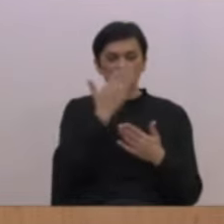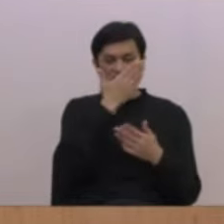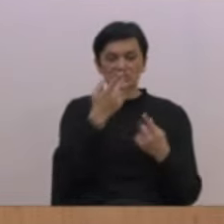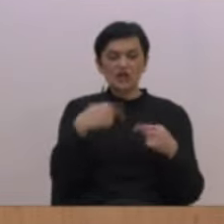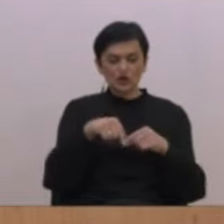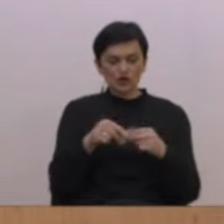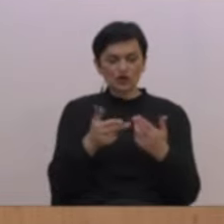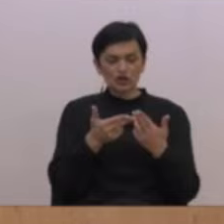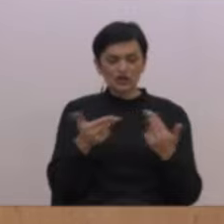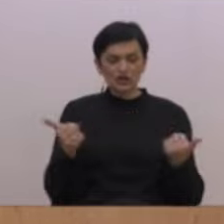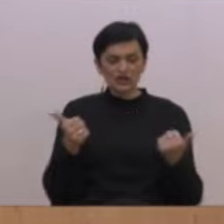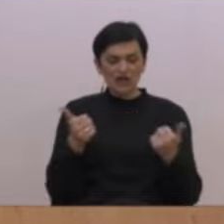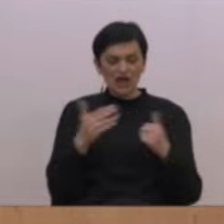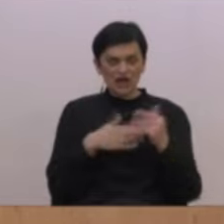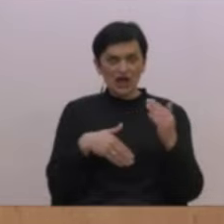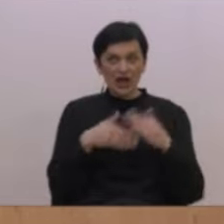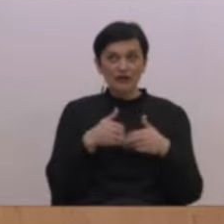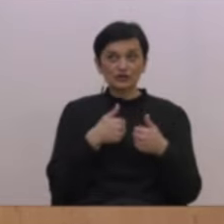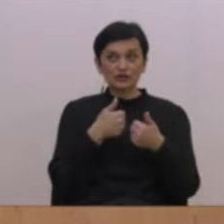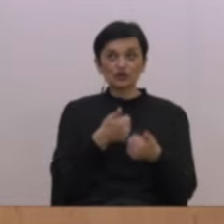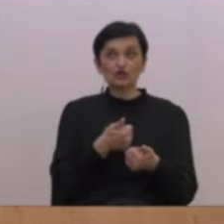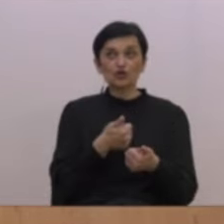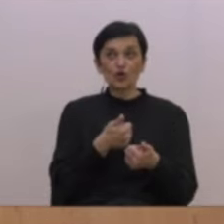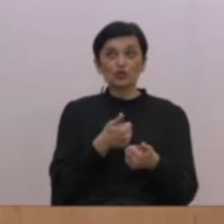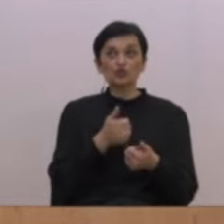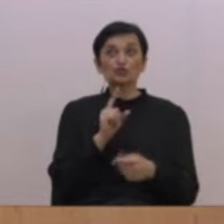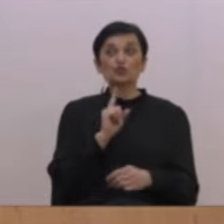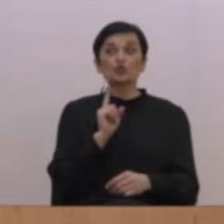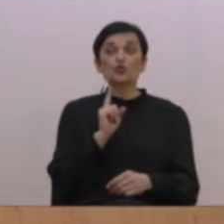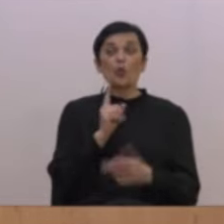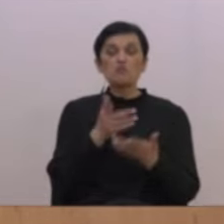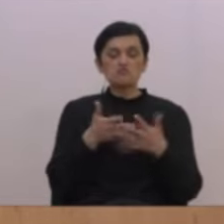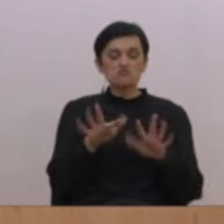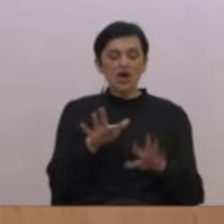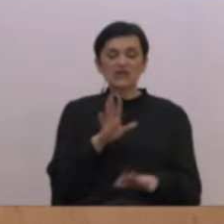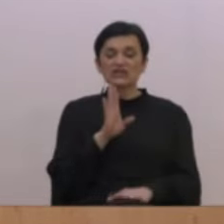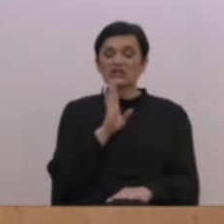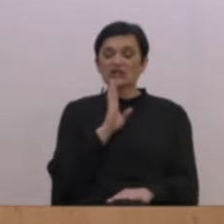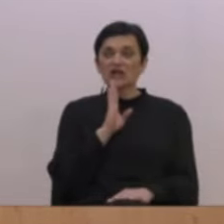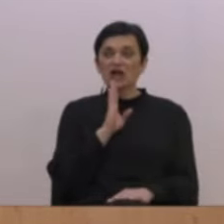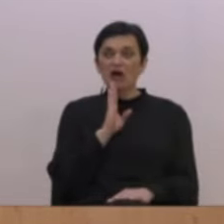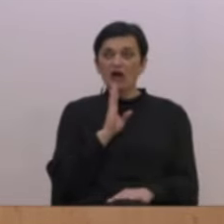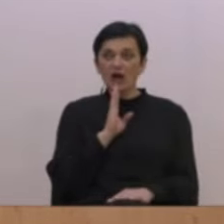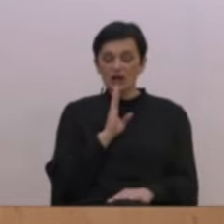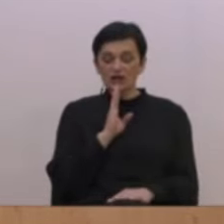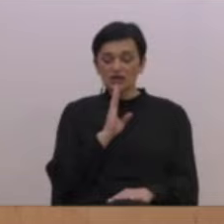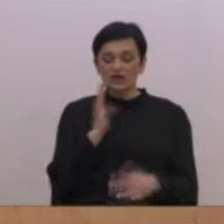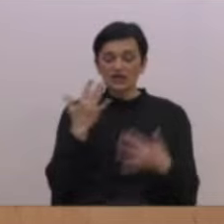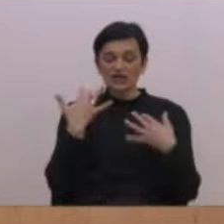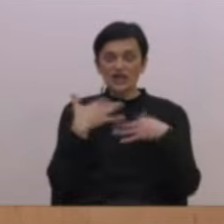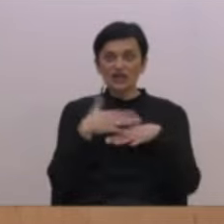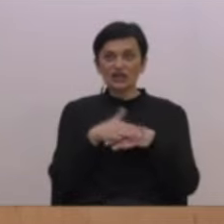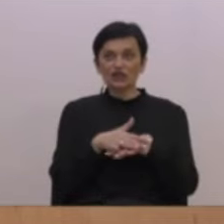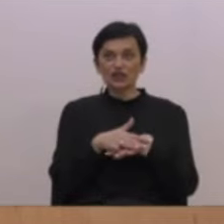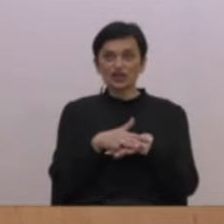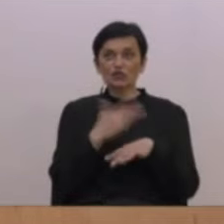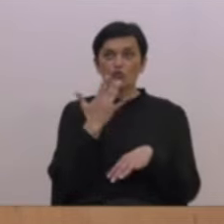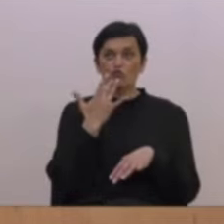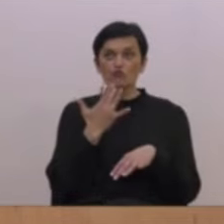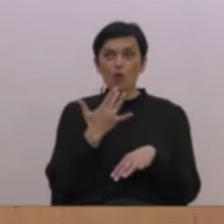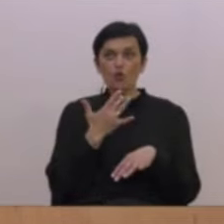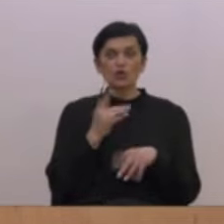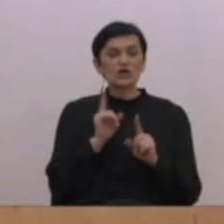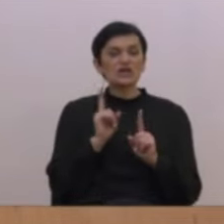თიახ შევუწყოთ ხელი იმას რომ მეტი ქალი იყოს ინტეგრირებული პოლიტიკაში.